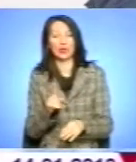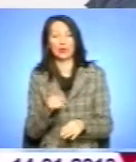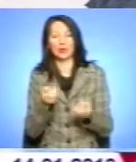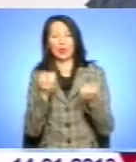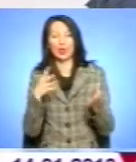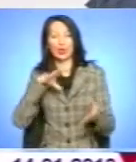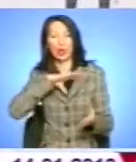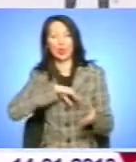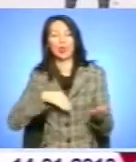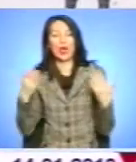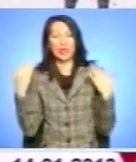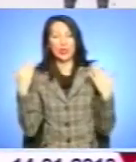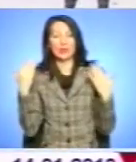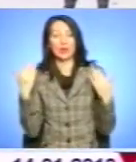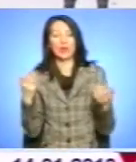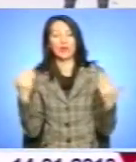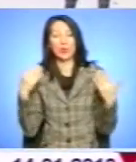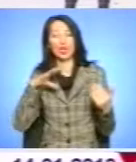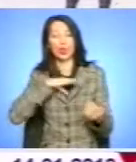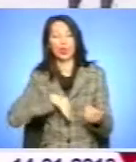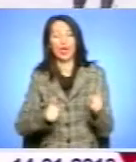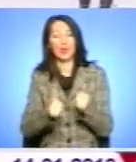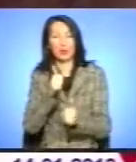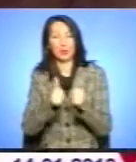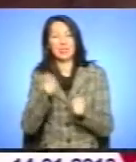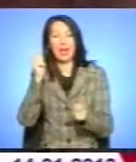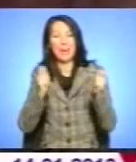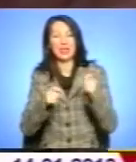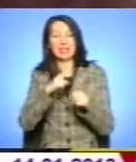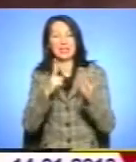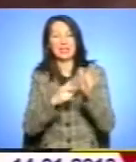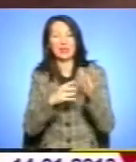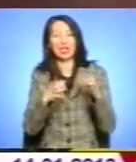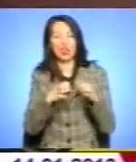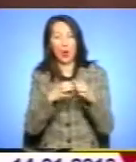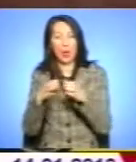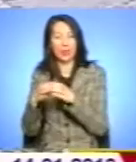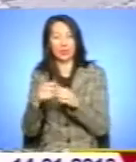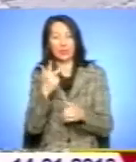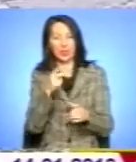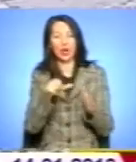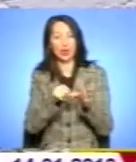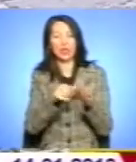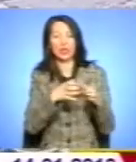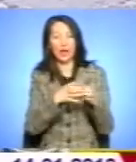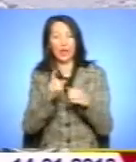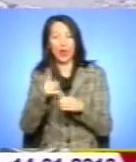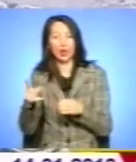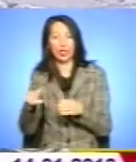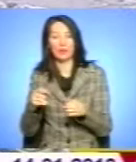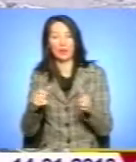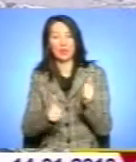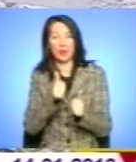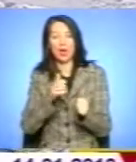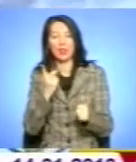просто душа віддихає. Відпочити душею і позмагатися приїхало 17 команд, по 3 учасника у кожній. Змагання проходили у